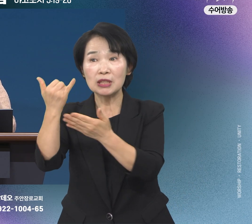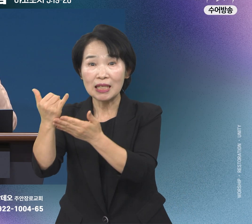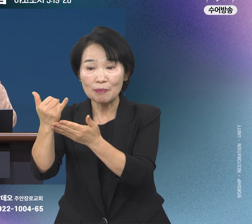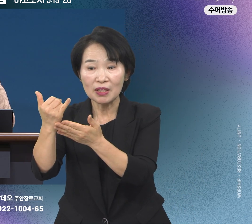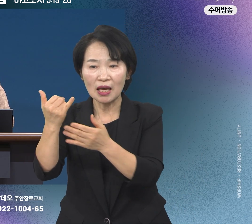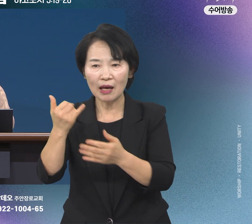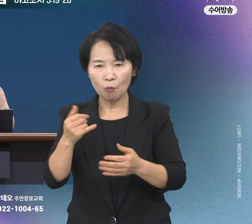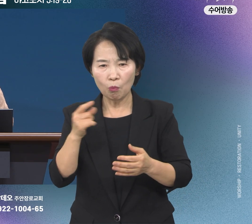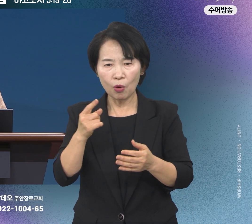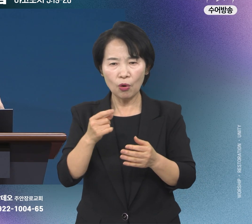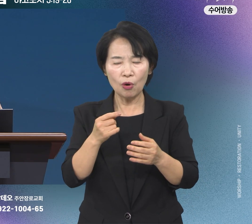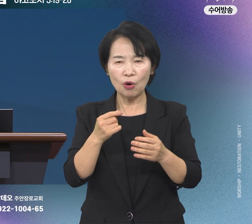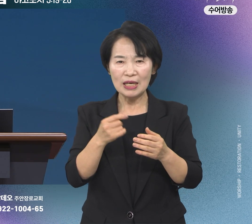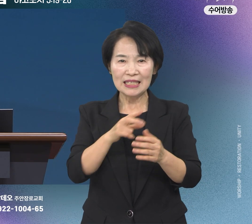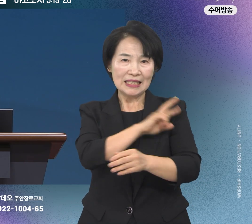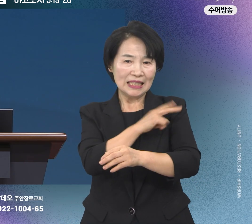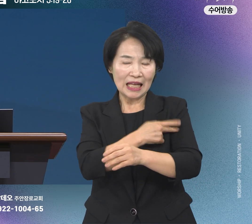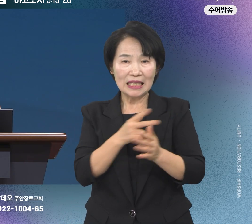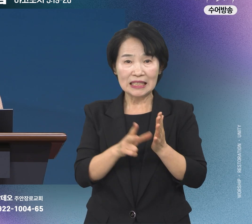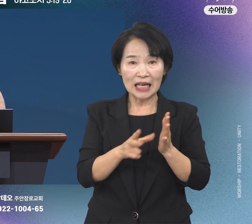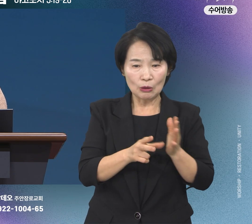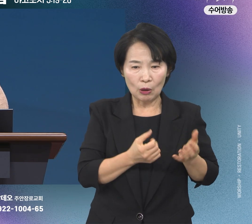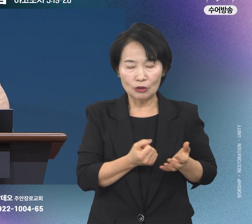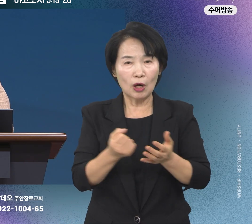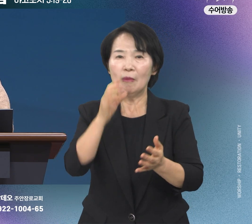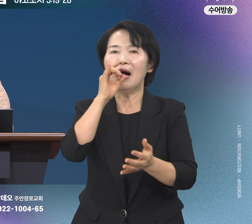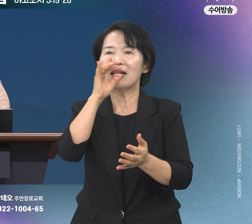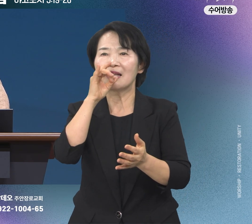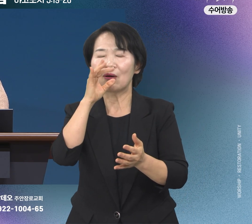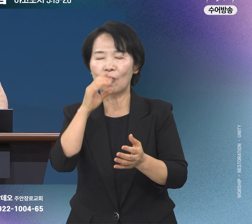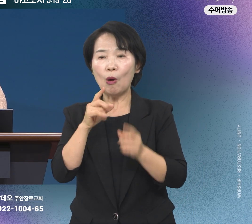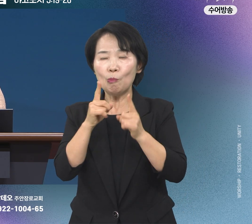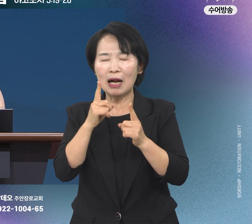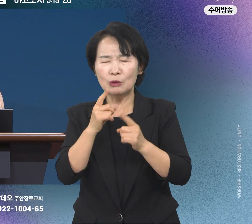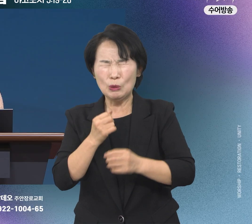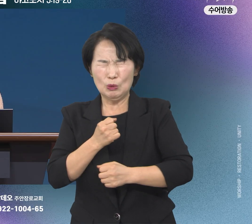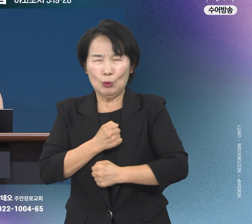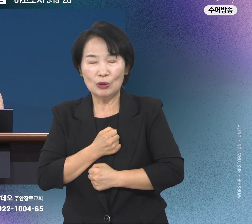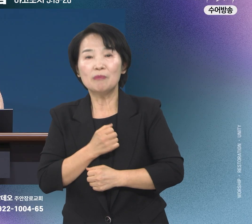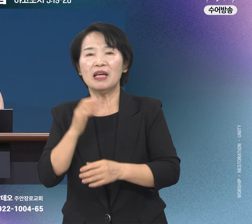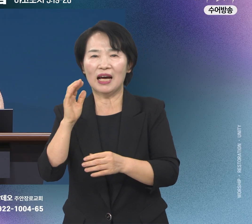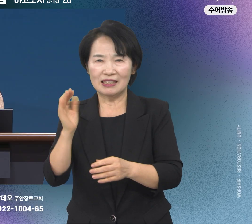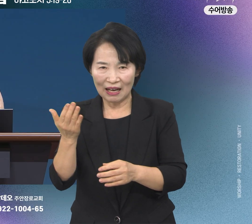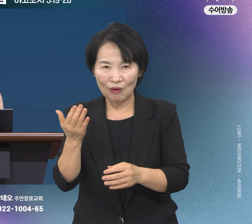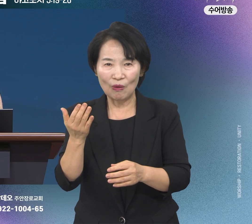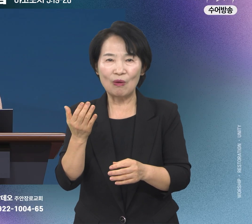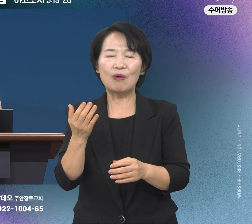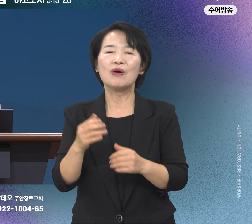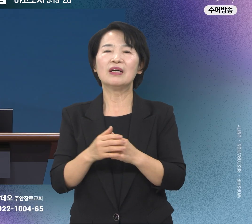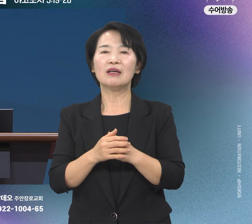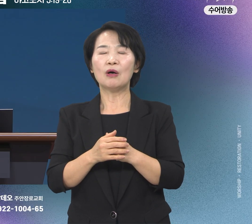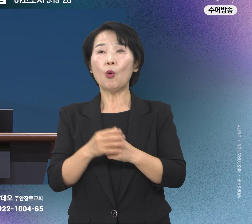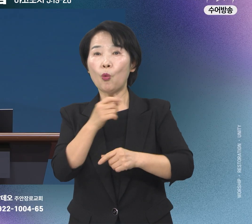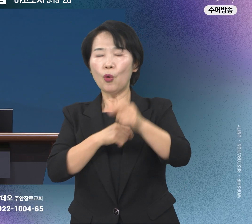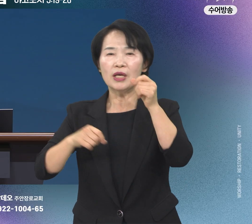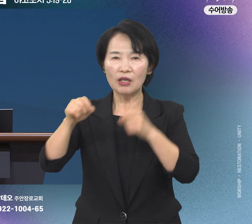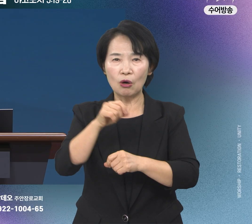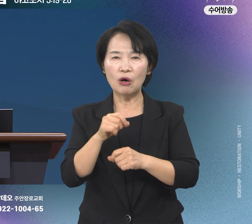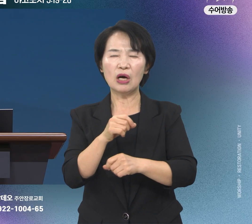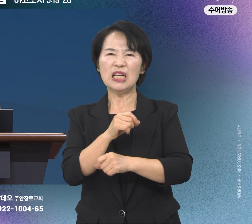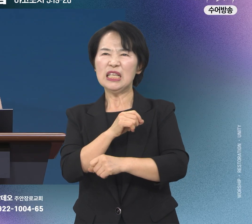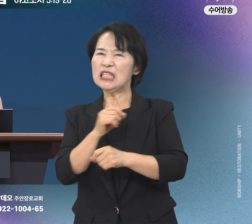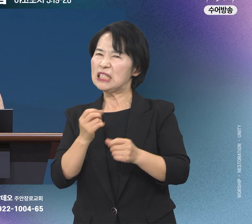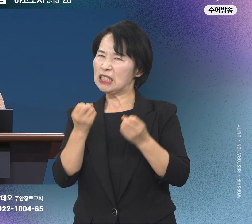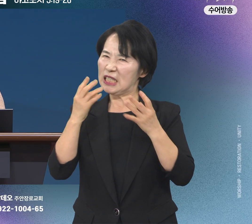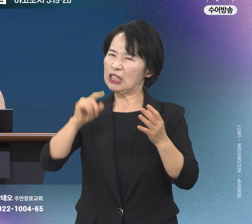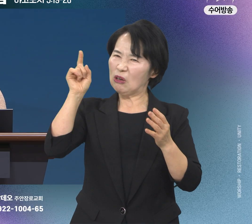들키지 않고 또 신천지에서 쓰던 용어를 발설하지 않고 신천지에 대한 신천지에 대한 욕을 오히려 하면서